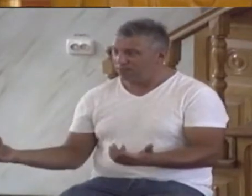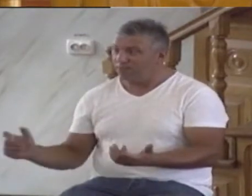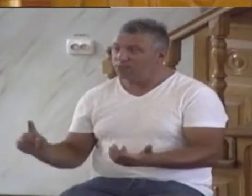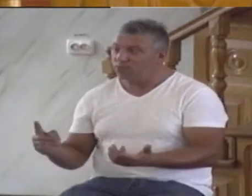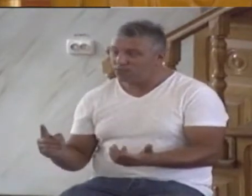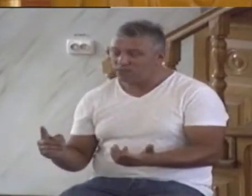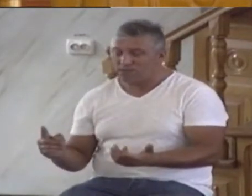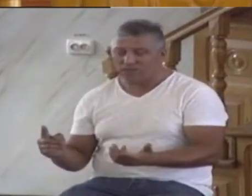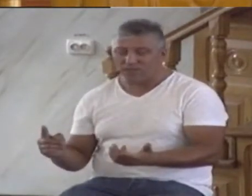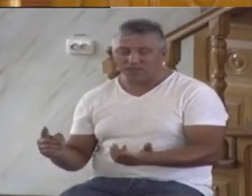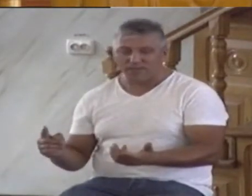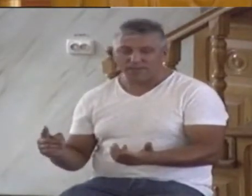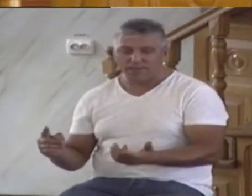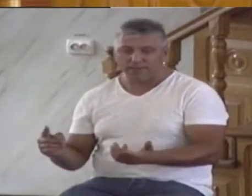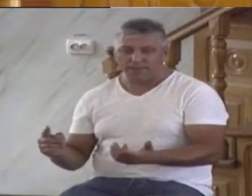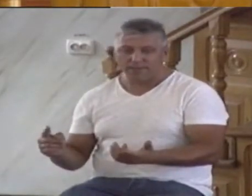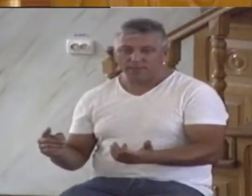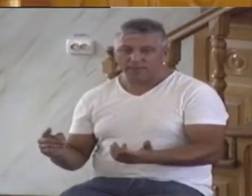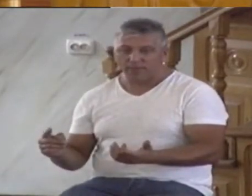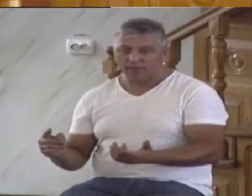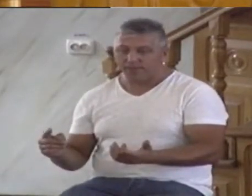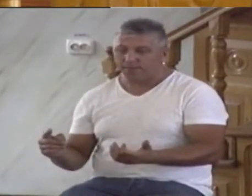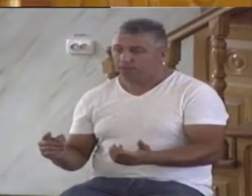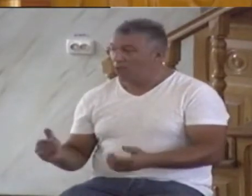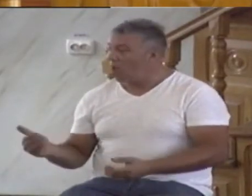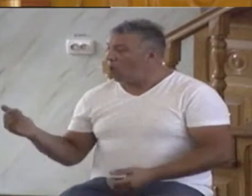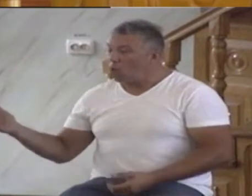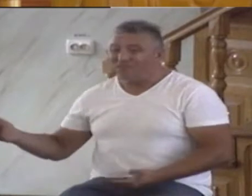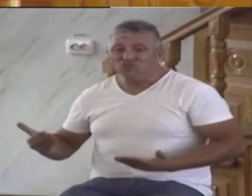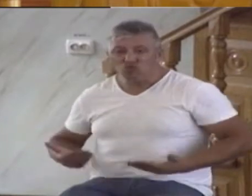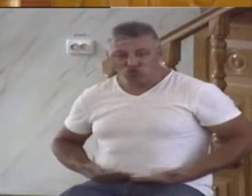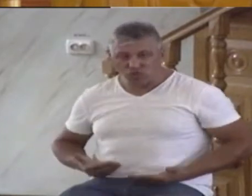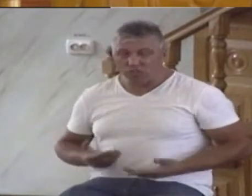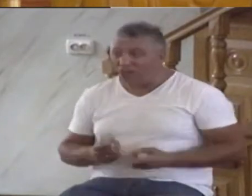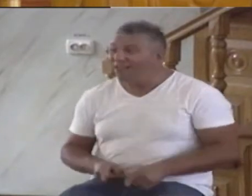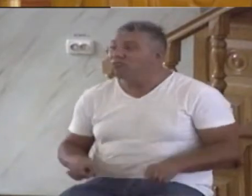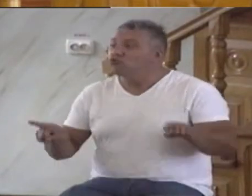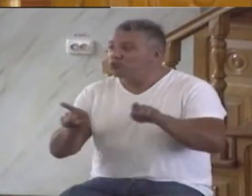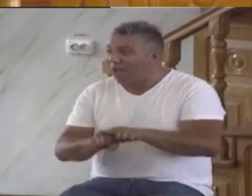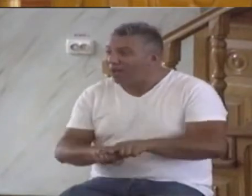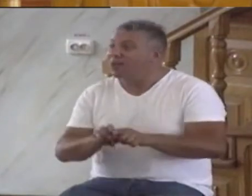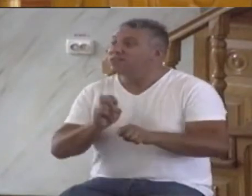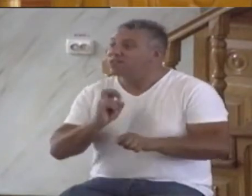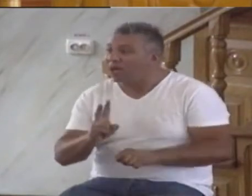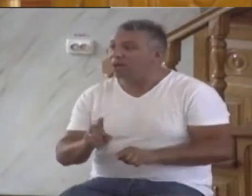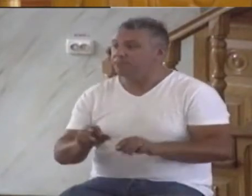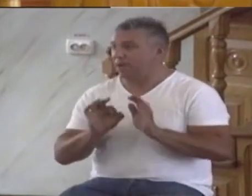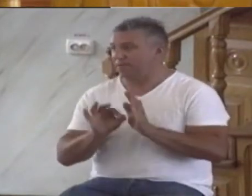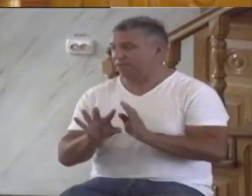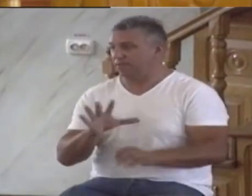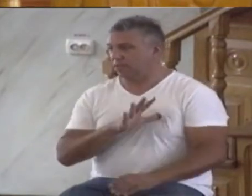Потому что, во-первых, он жил так, как проповедовал.